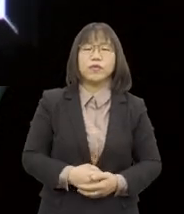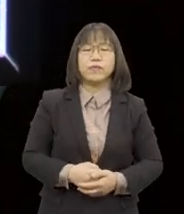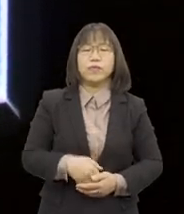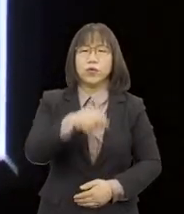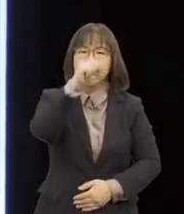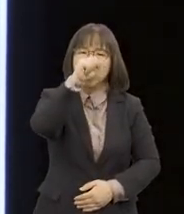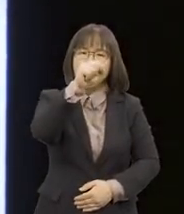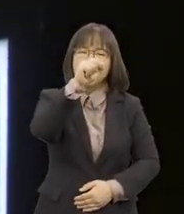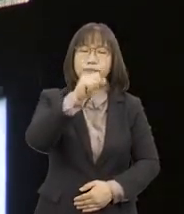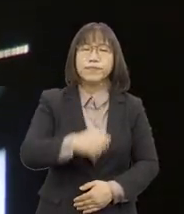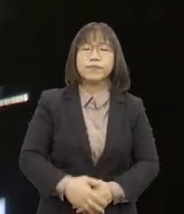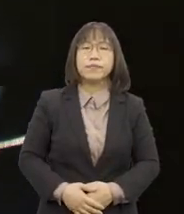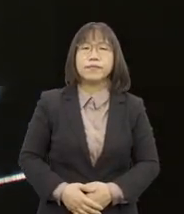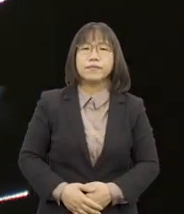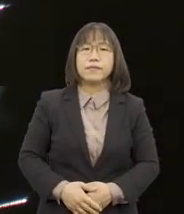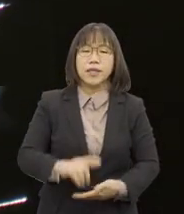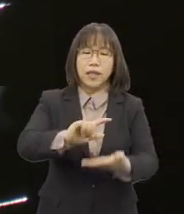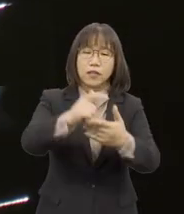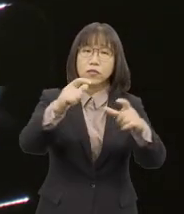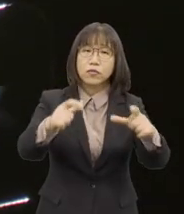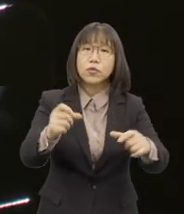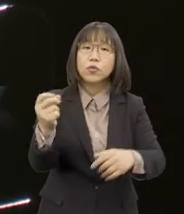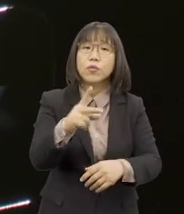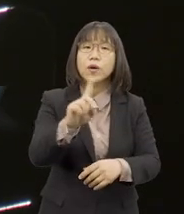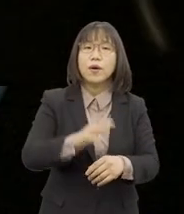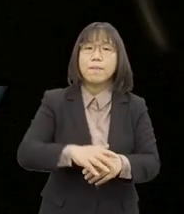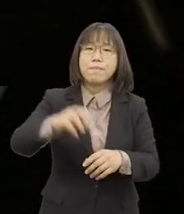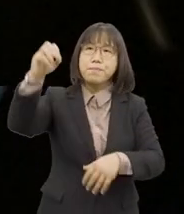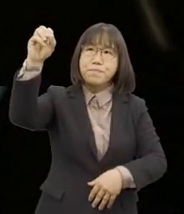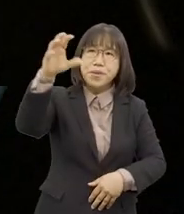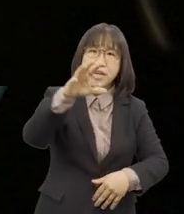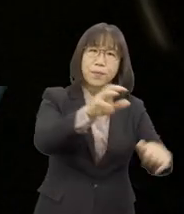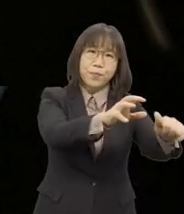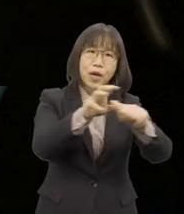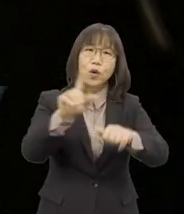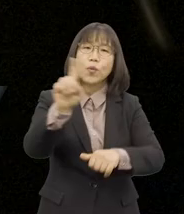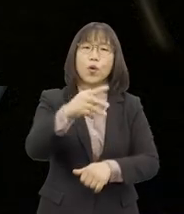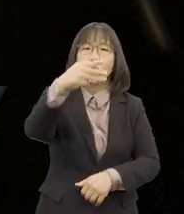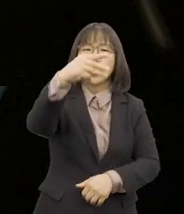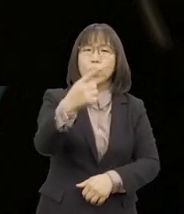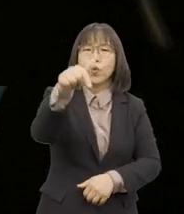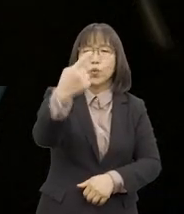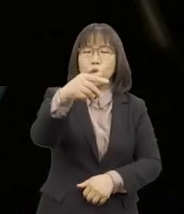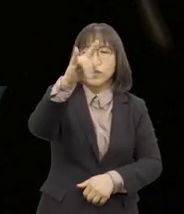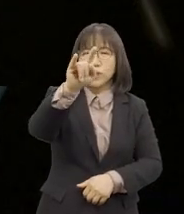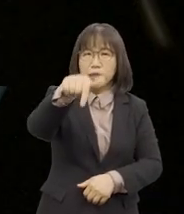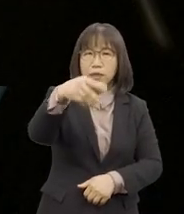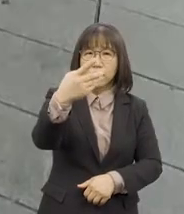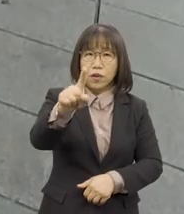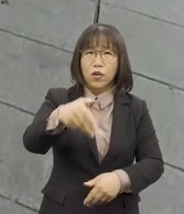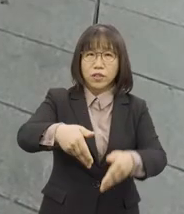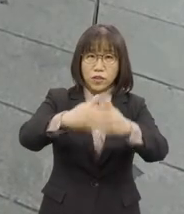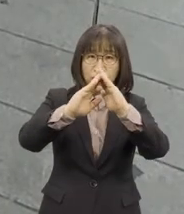있는 장점이 있습니다. 강서구는 그 밖에도 빛을 활용한 로고젝터를